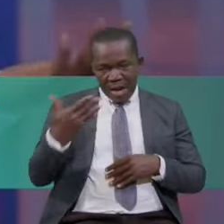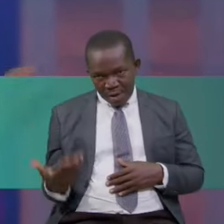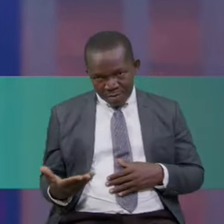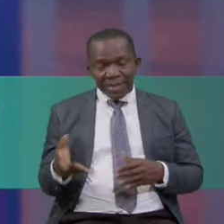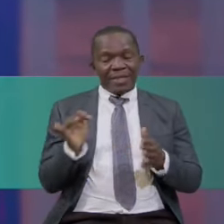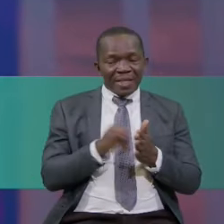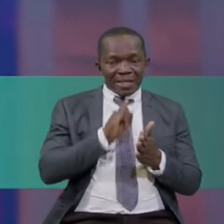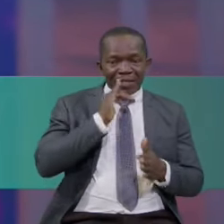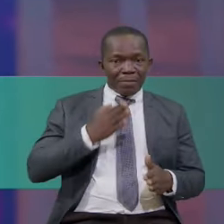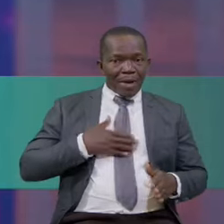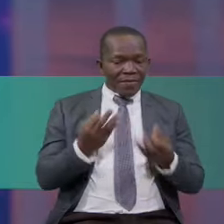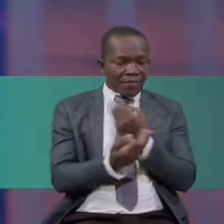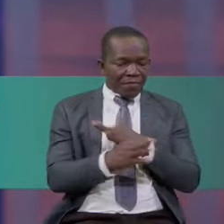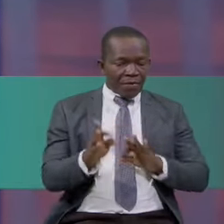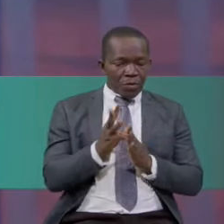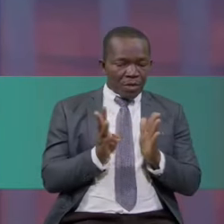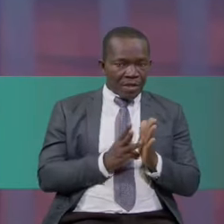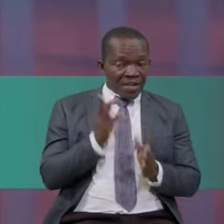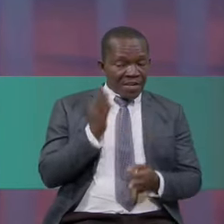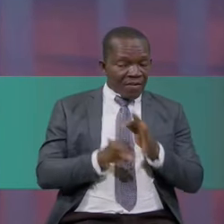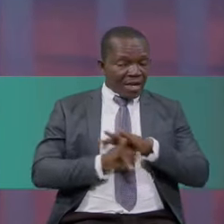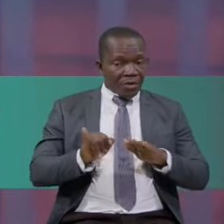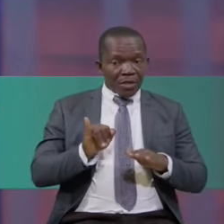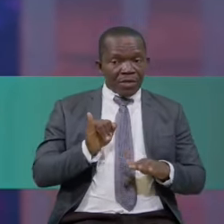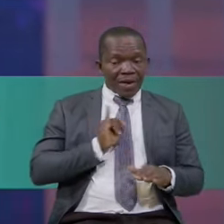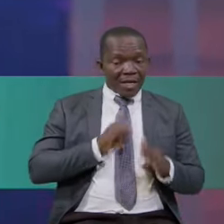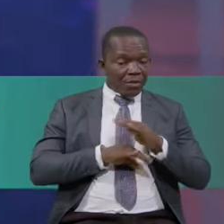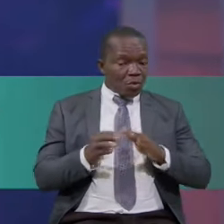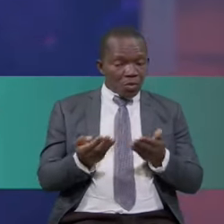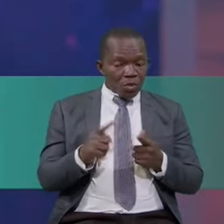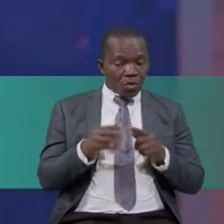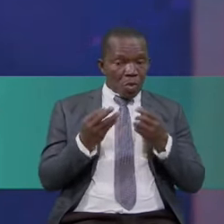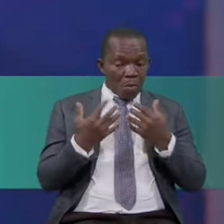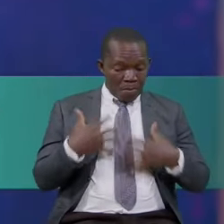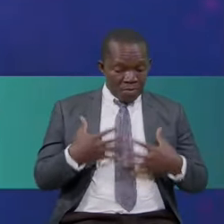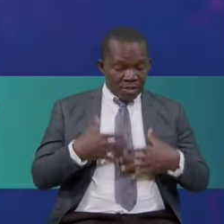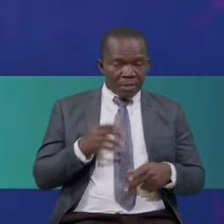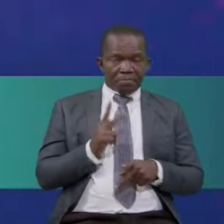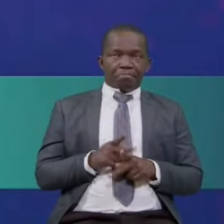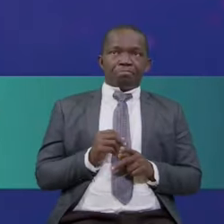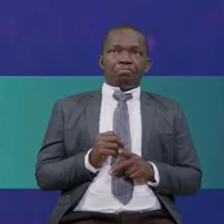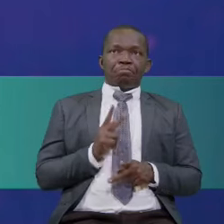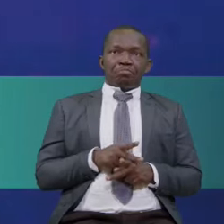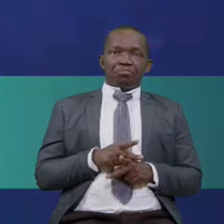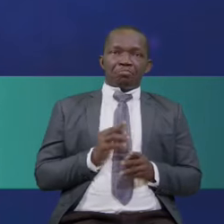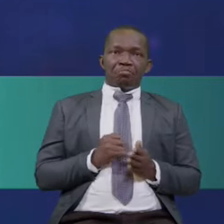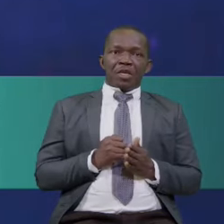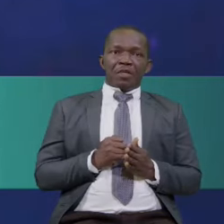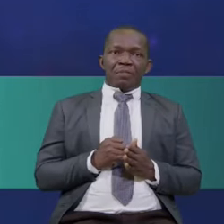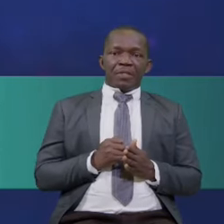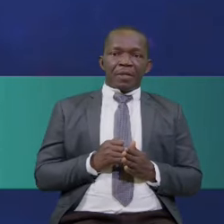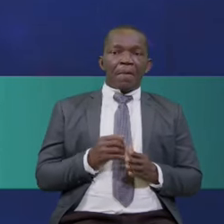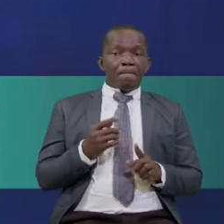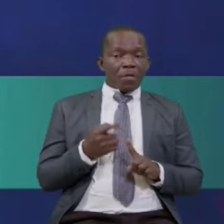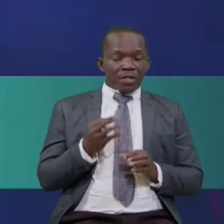respirer je sais comment le faire quiconque sait comment le faire mais nous inspirons à parce que